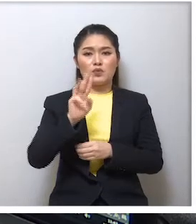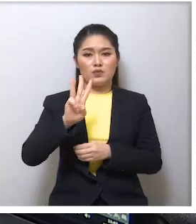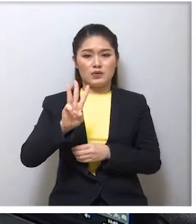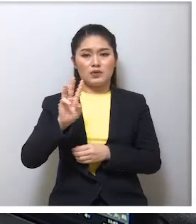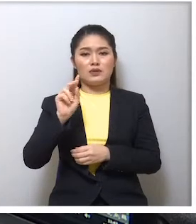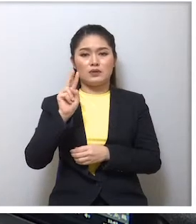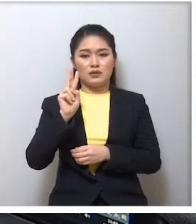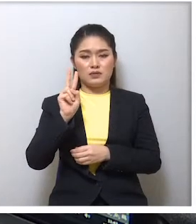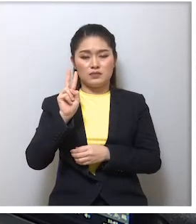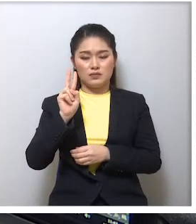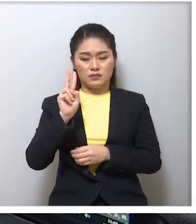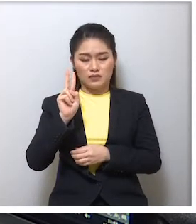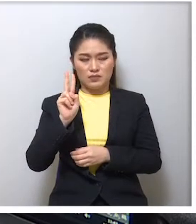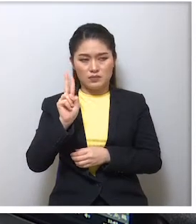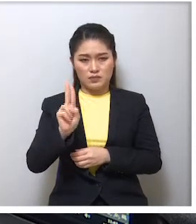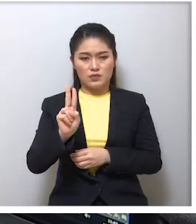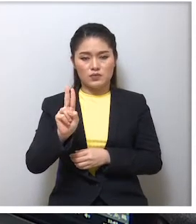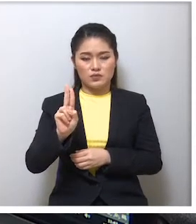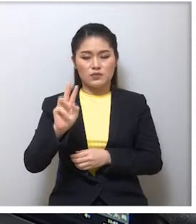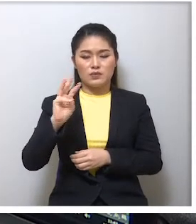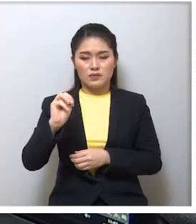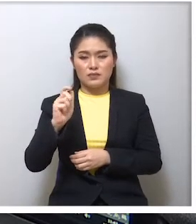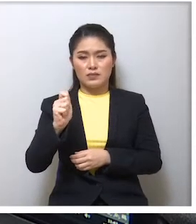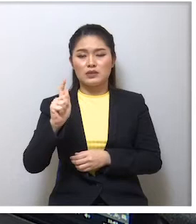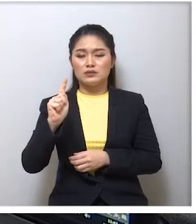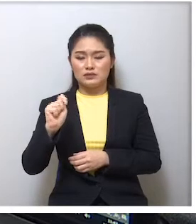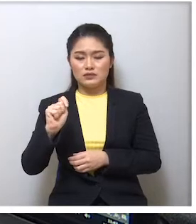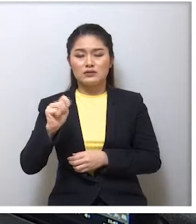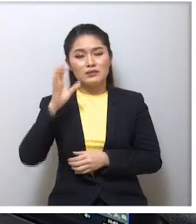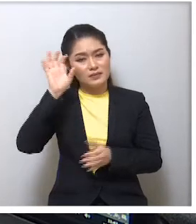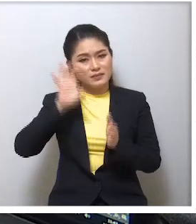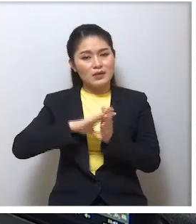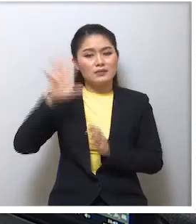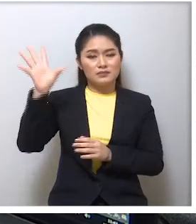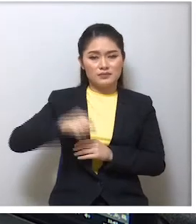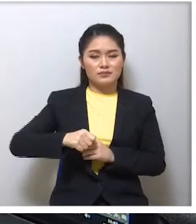ะครับกดปั๊บภาพจะกลับมานะภาพจะกลับมา